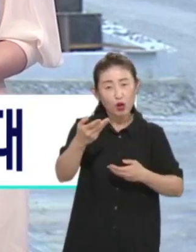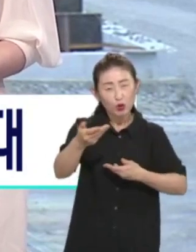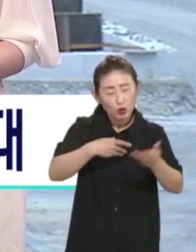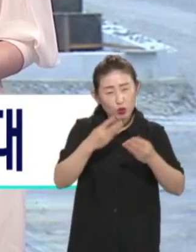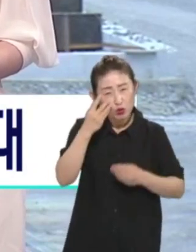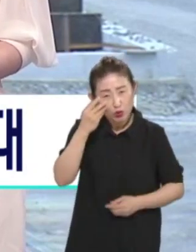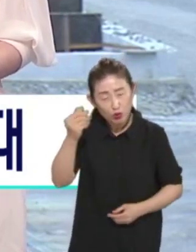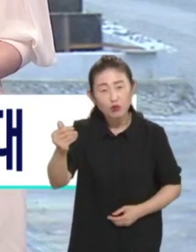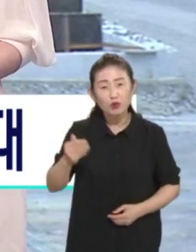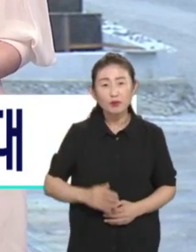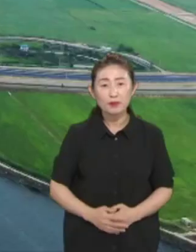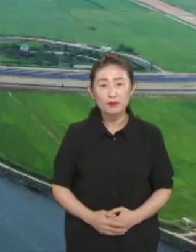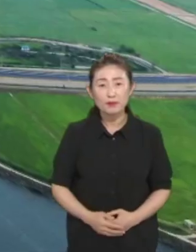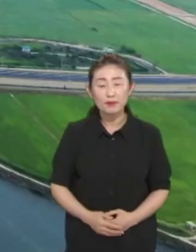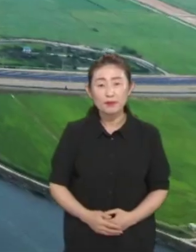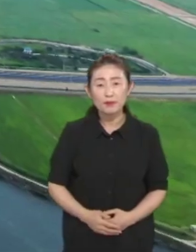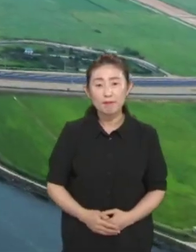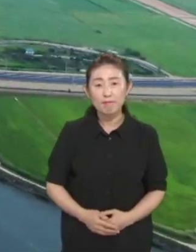강진원 기자입니다.